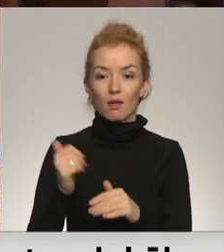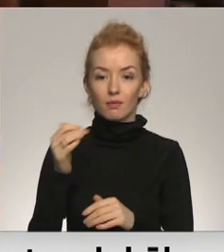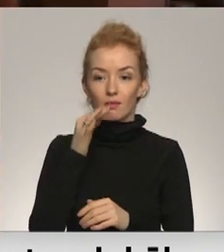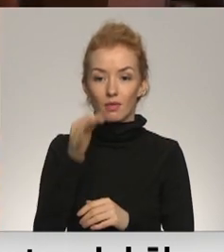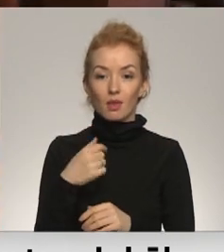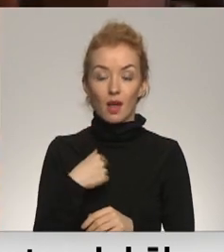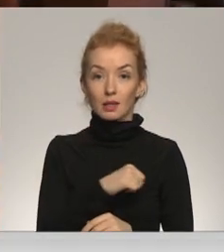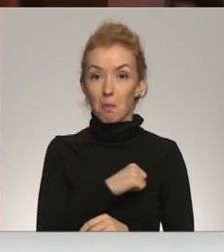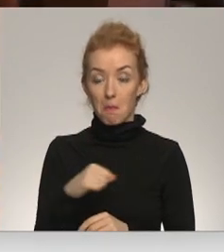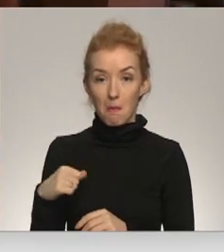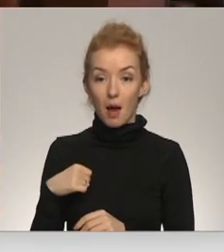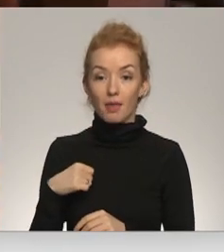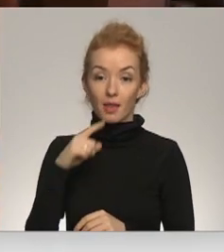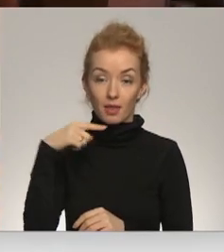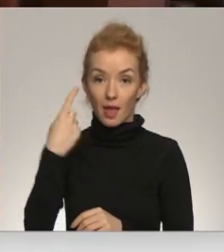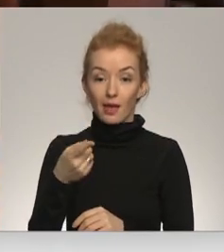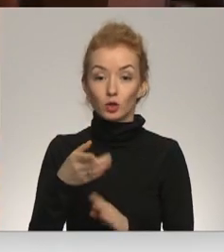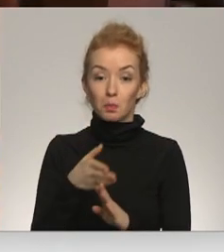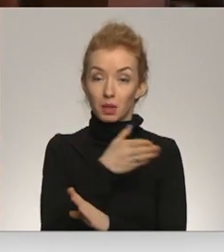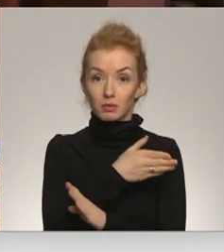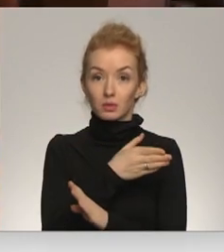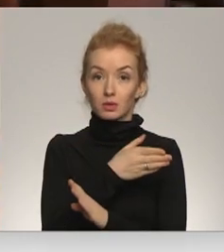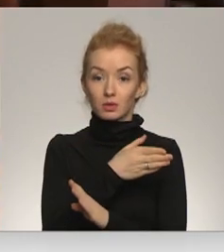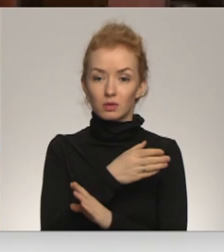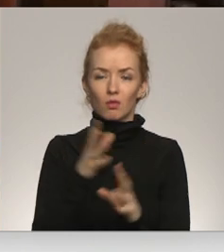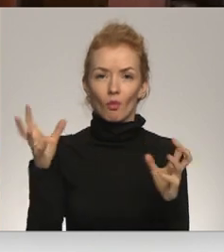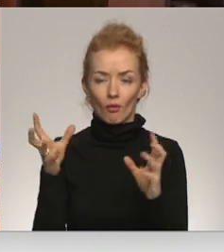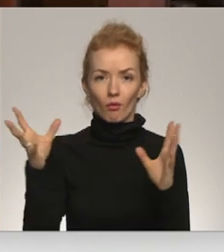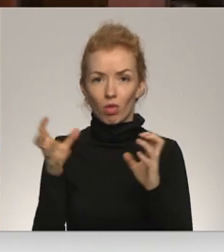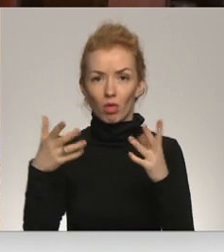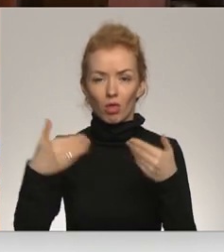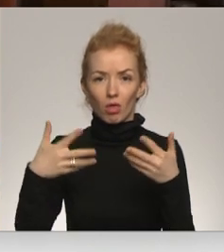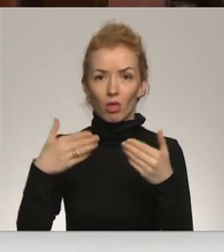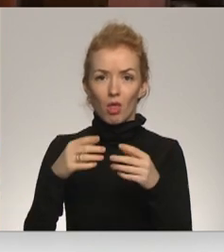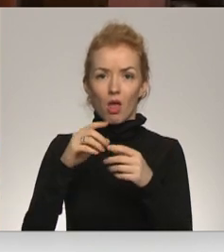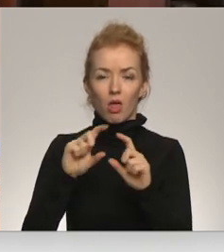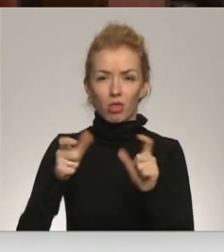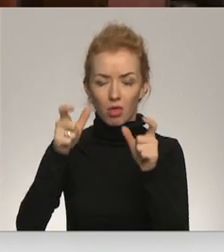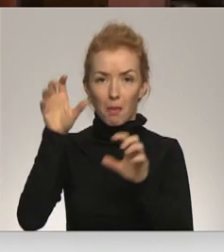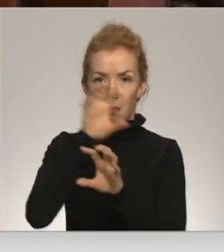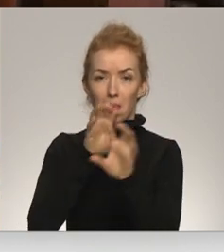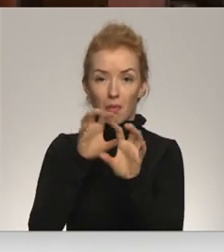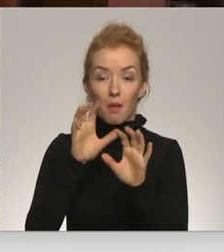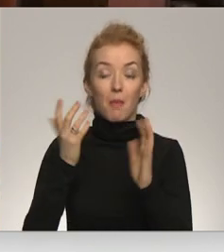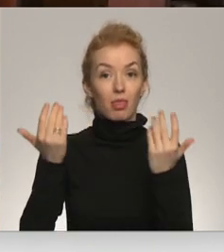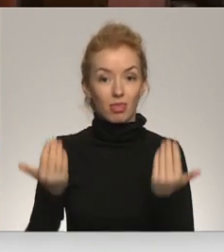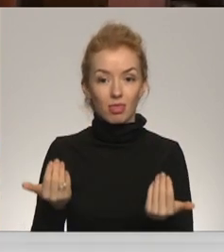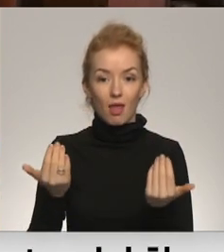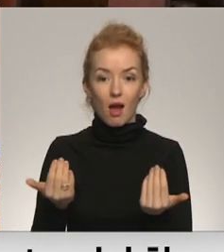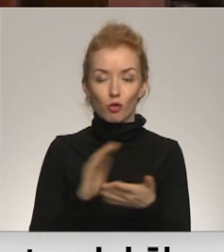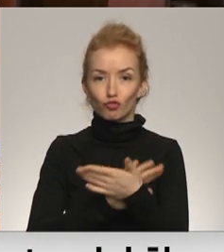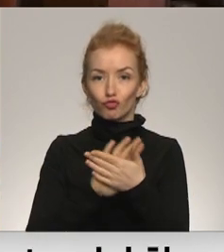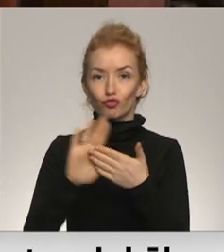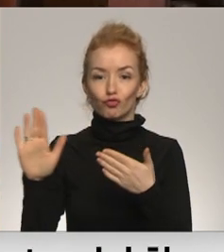pati arī teicu pirms tam, kā raustījās tur un kvadrātiņu goja viss. Tagad nav